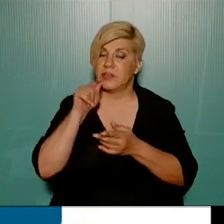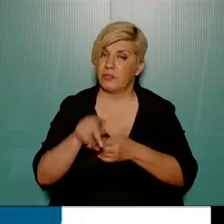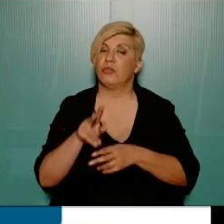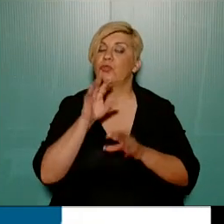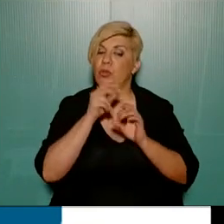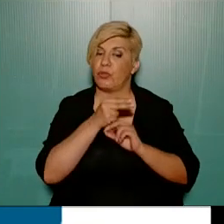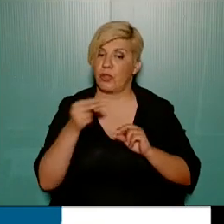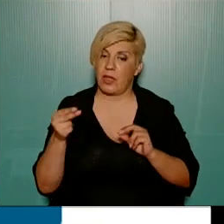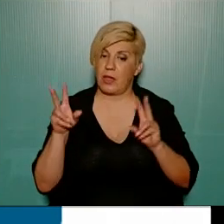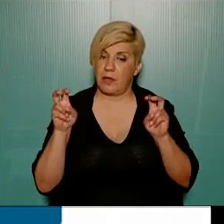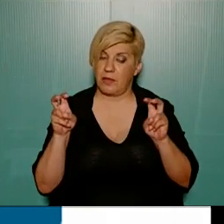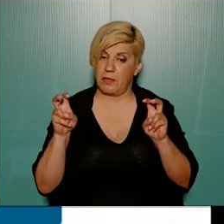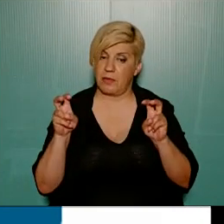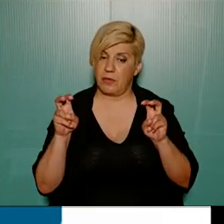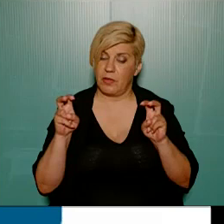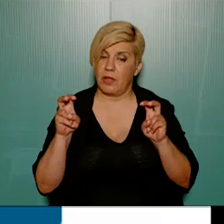κατεύθυνση του